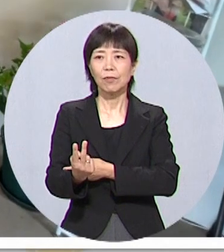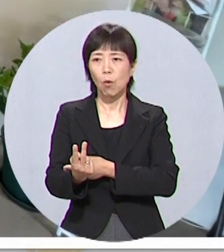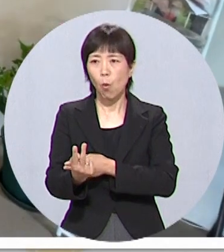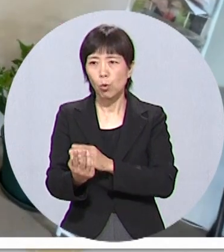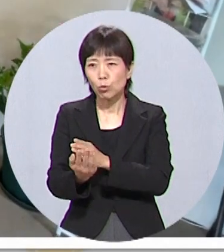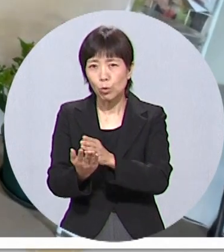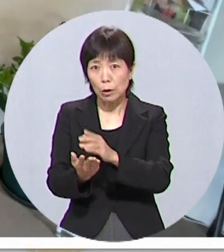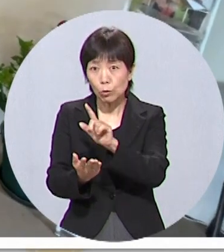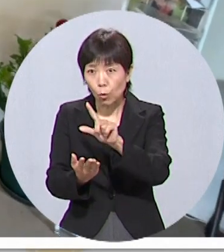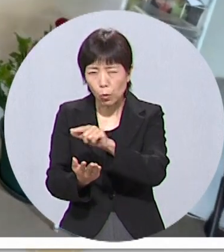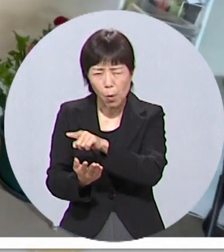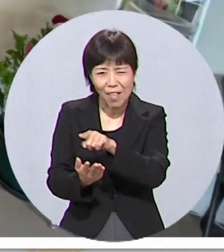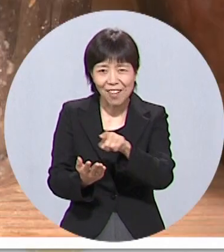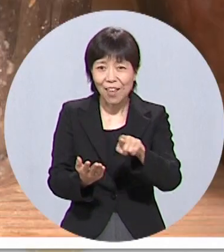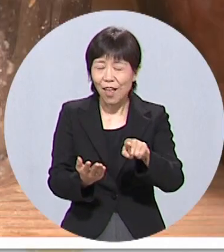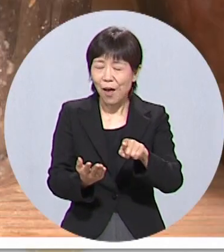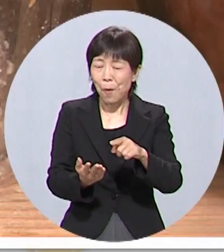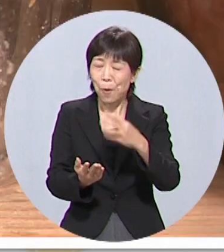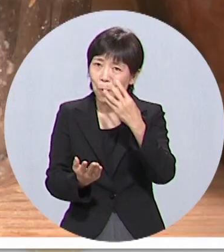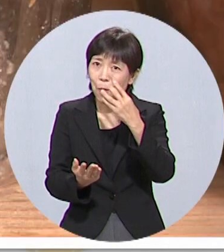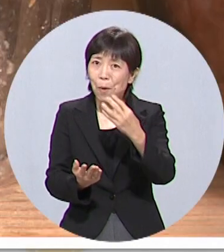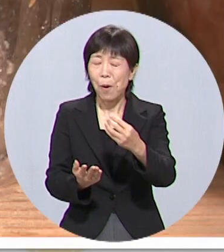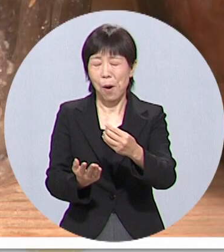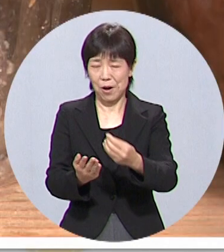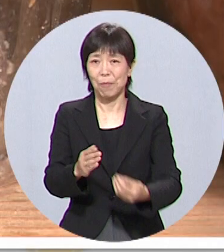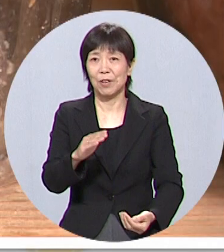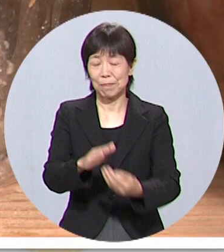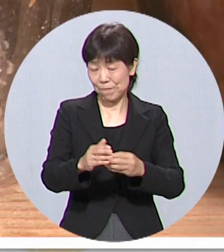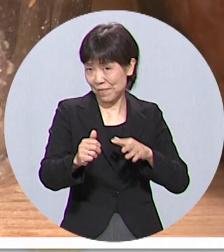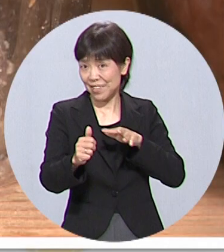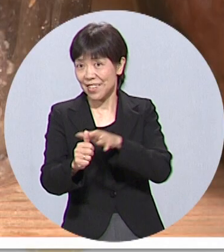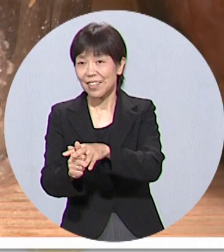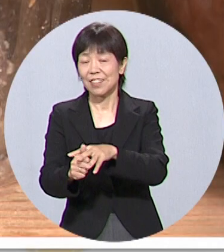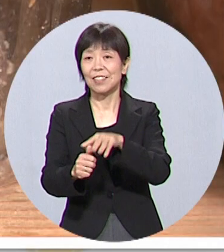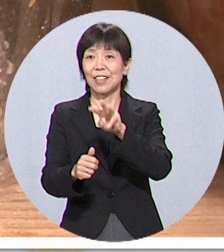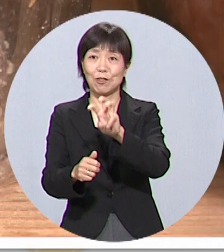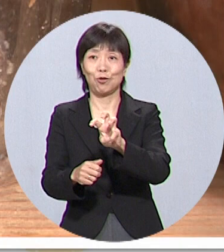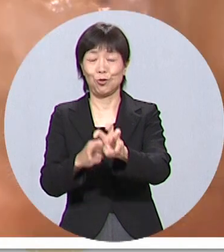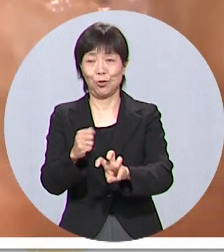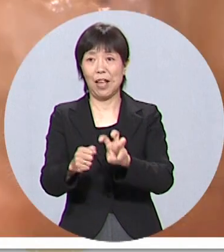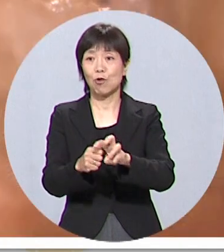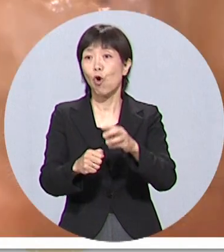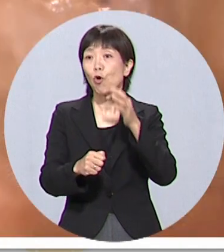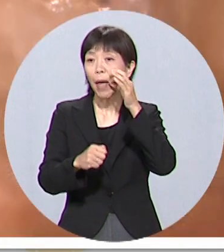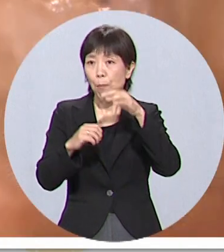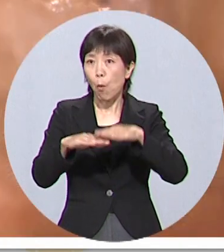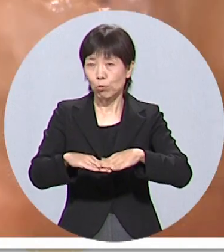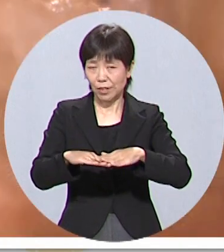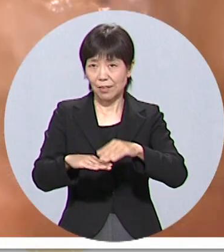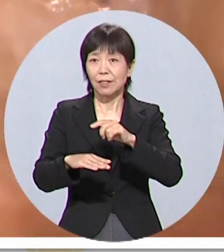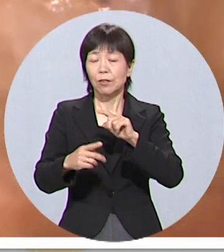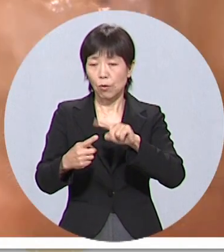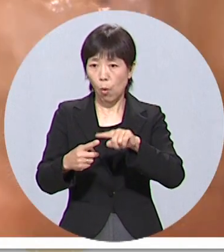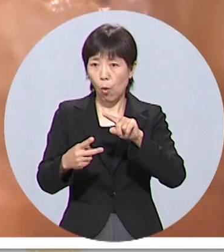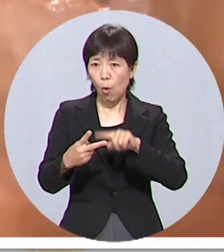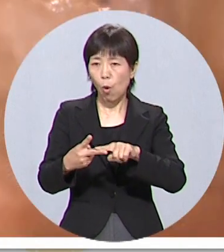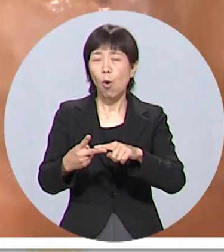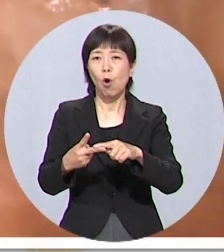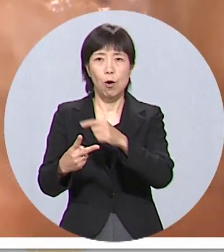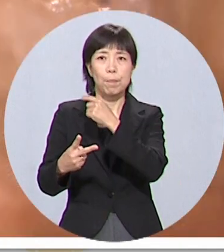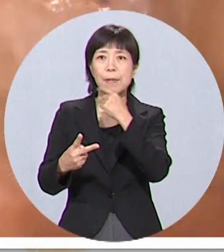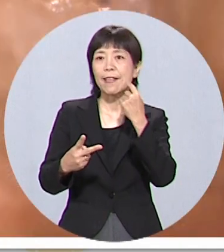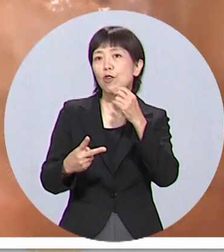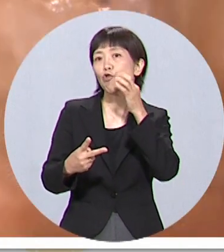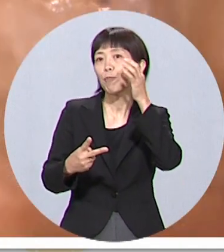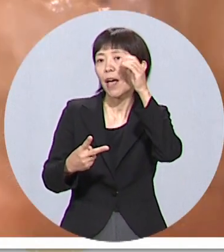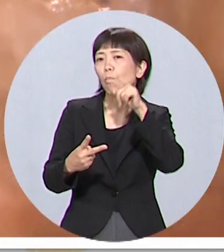目を引く梅干しですが、アンゴラさんは一番人気の30年十郎と越生町の在来種紅梅を選び